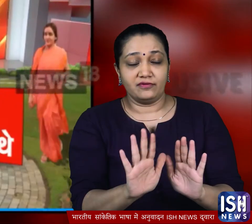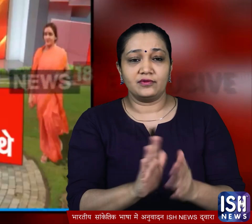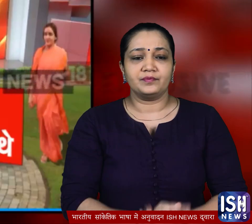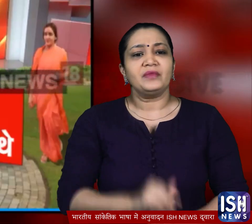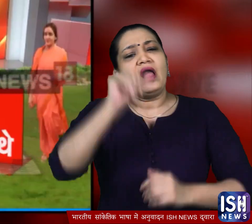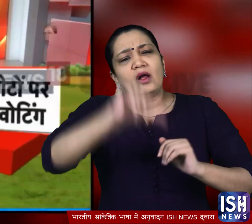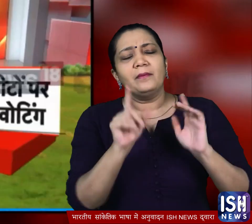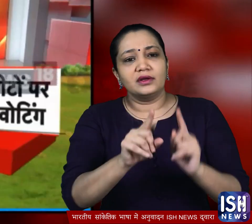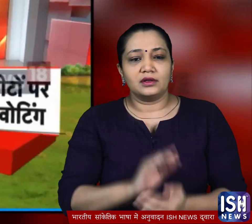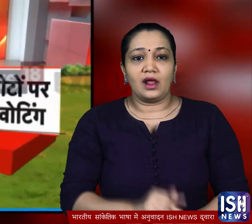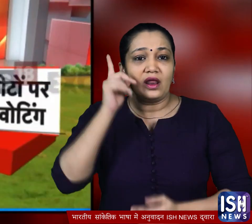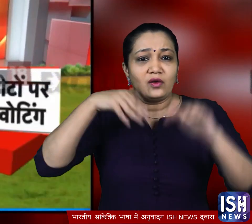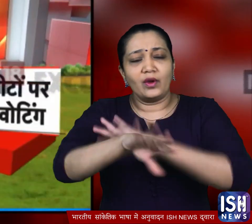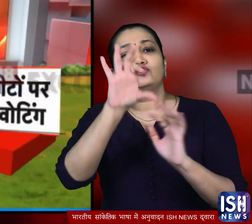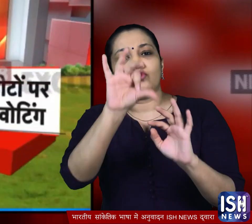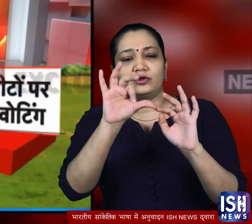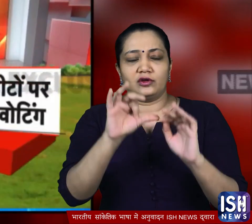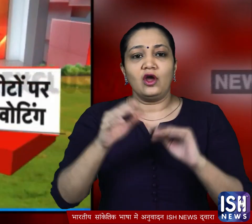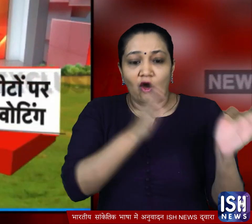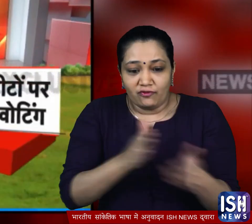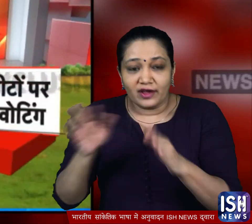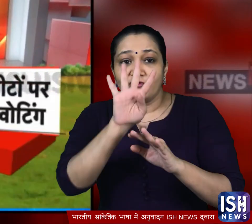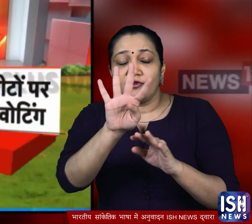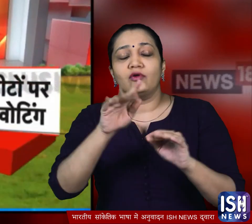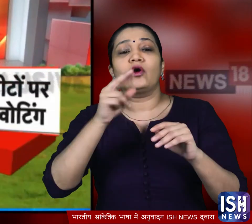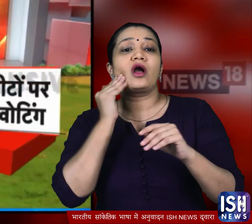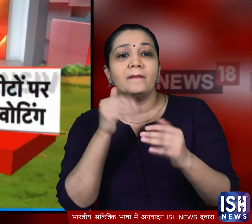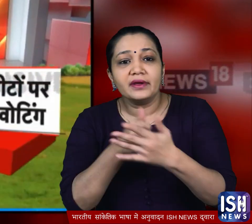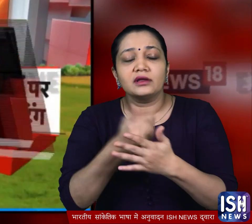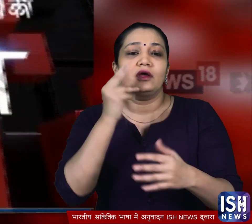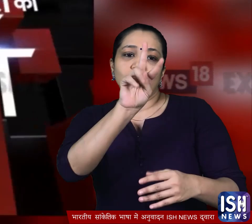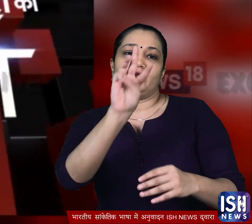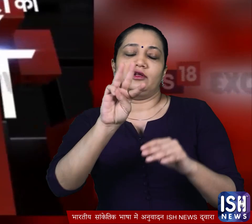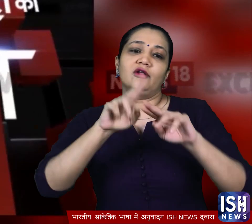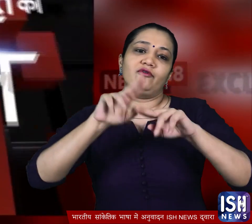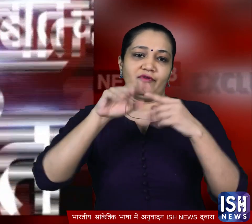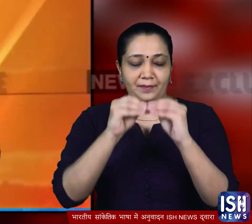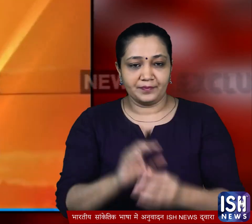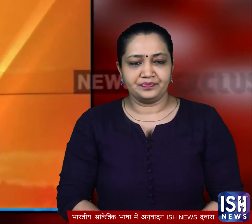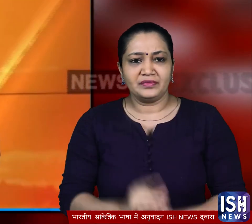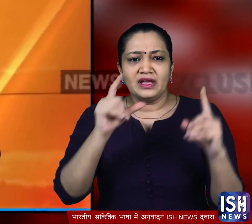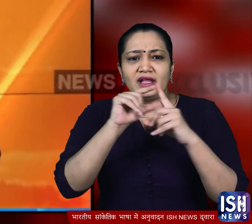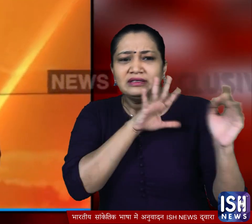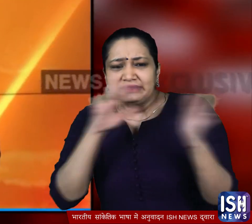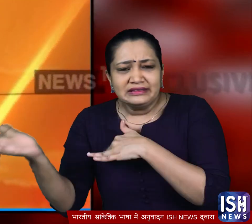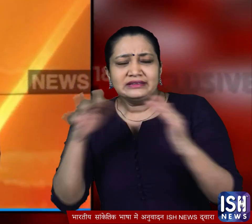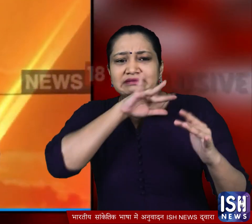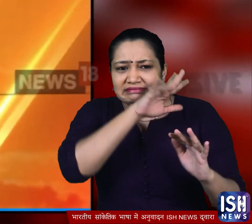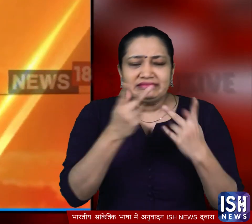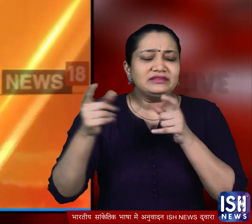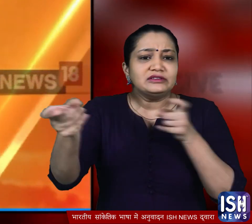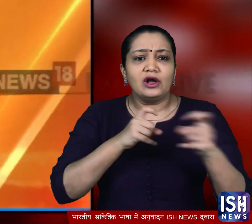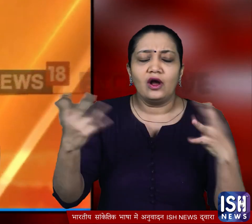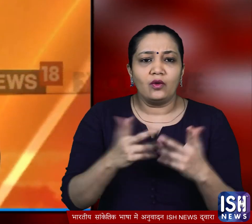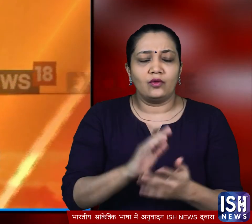लखनऊ में कुल 9 विधानसभा सीटें हैं, जिन पर चौथे चरण के तहत 23 फरवरी को वोटिंग होगी। दिल्ली में प्रदूषण से निपटने के लिए